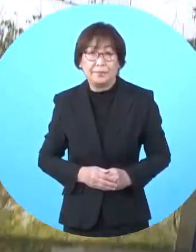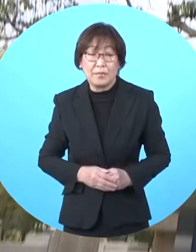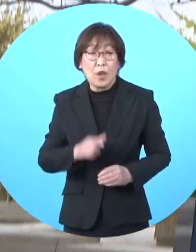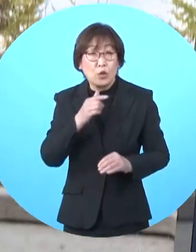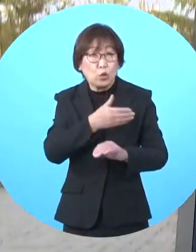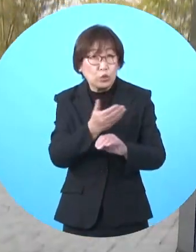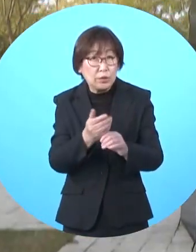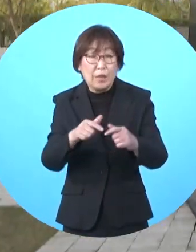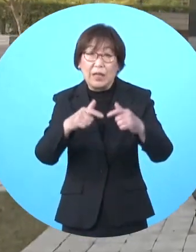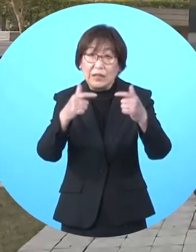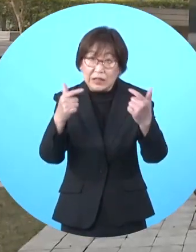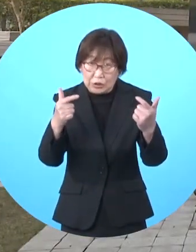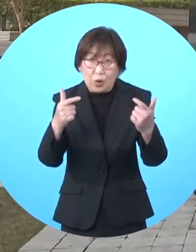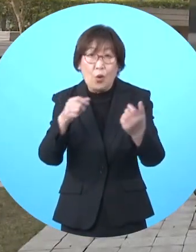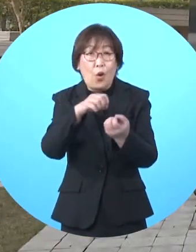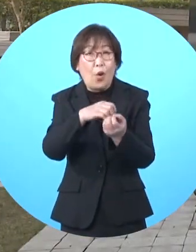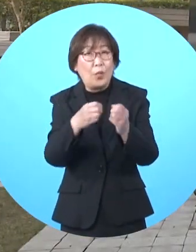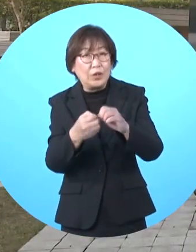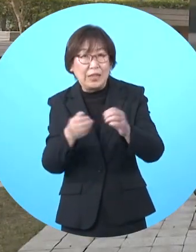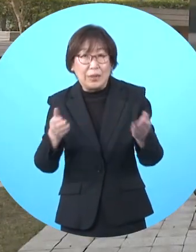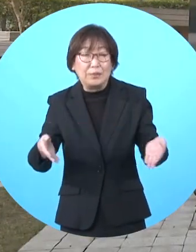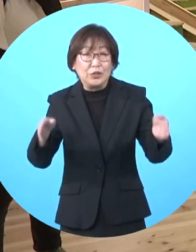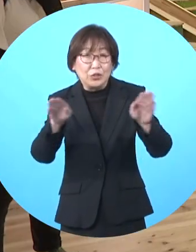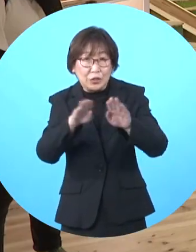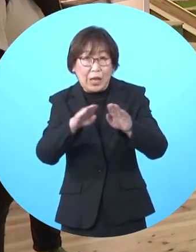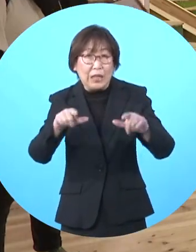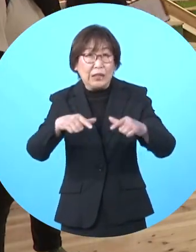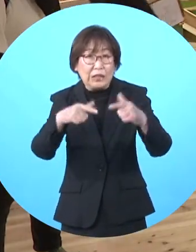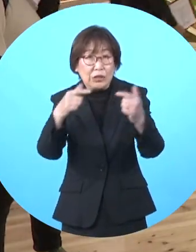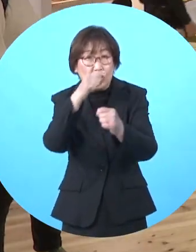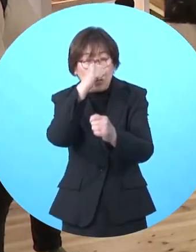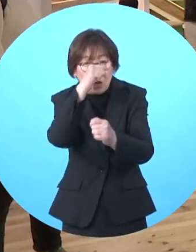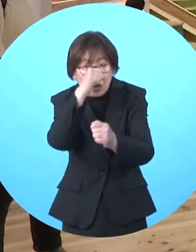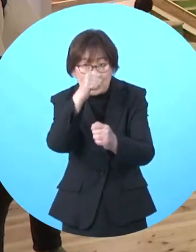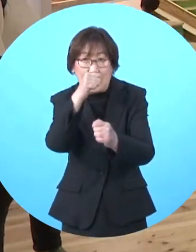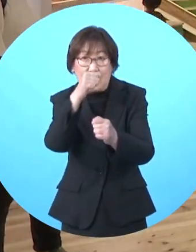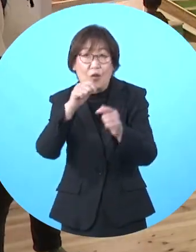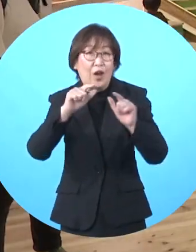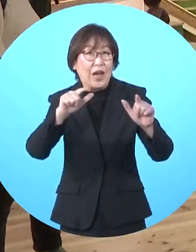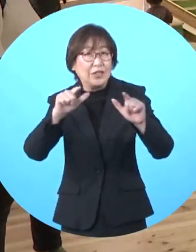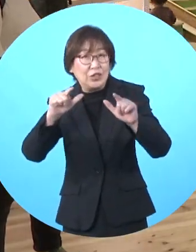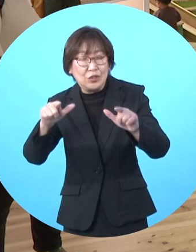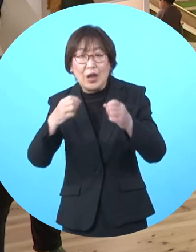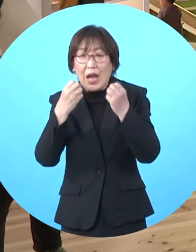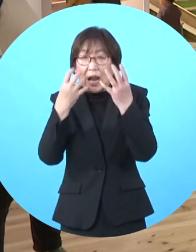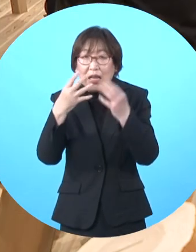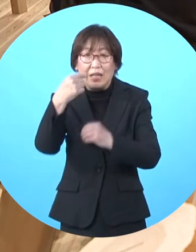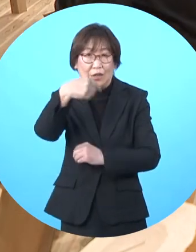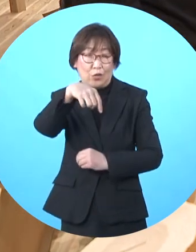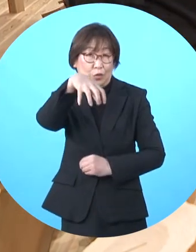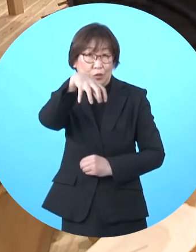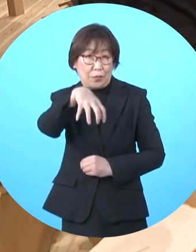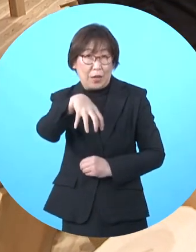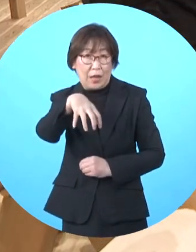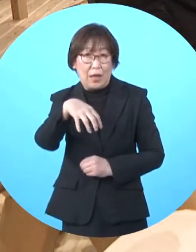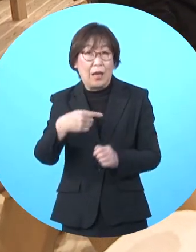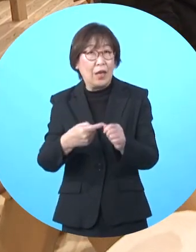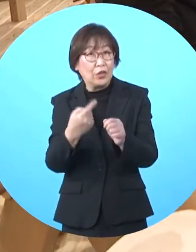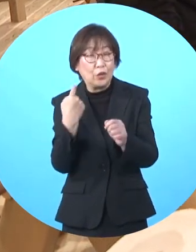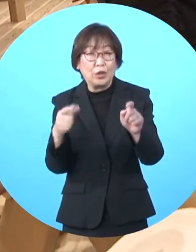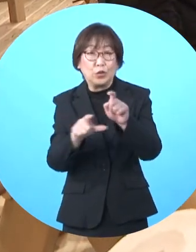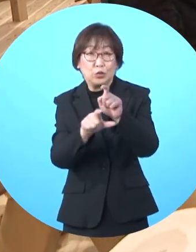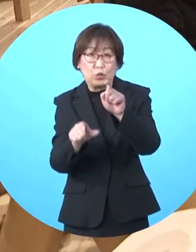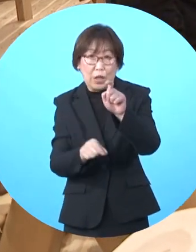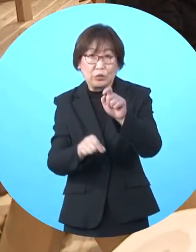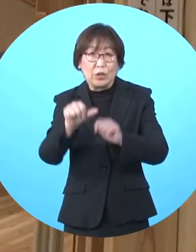徳島木のおもちゃ美術館は木の魅力を発信する新たな木育の拠点として去年10月アスタム